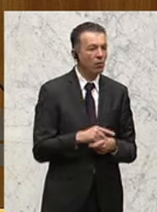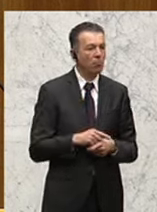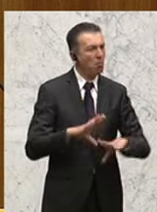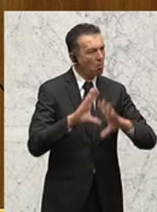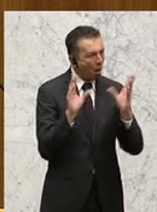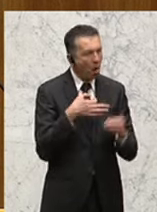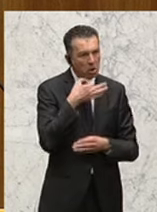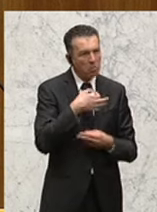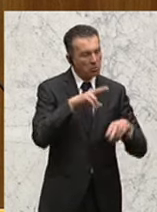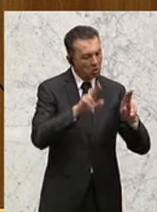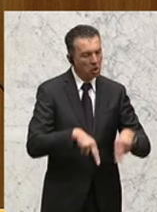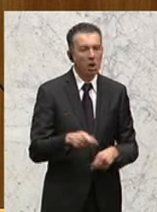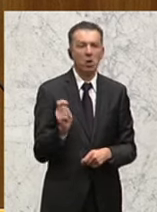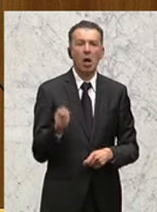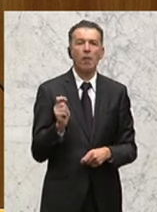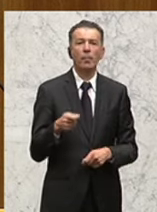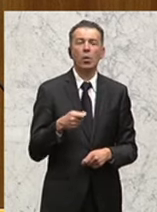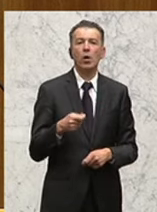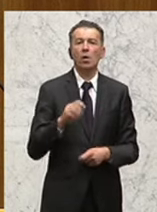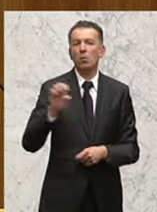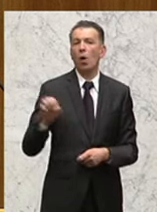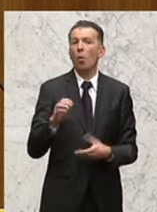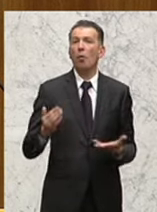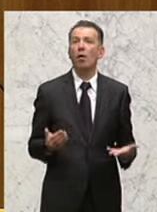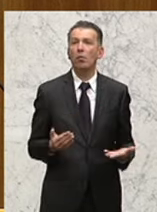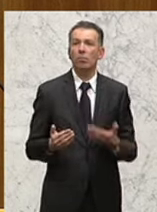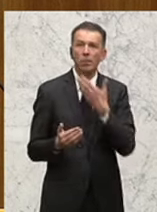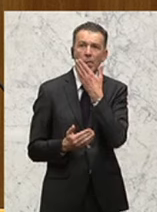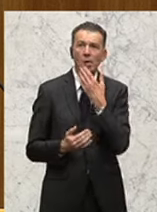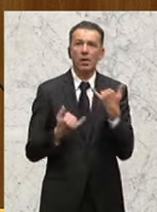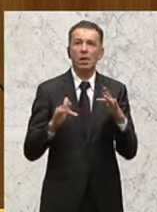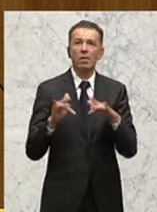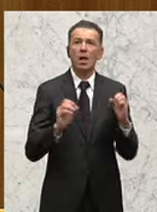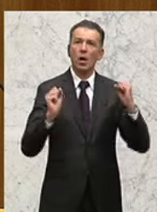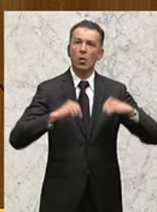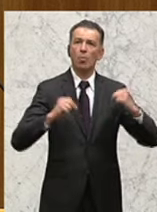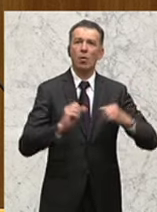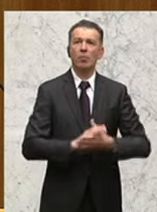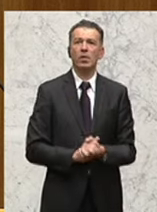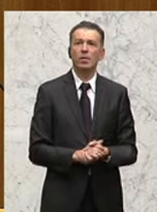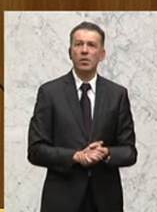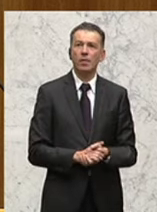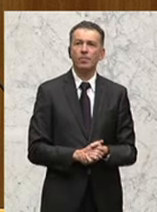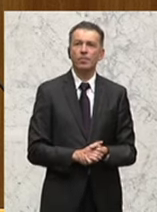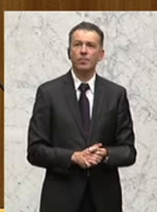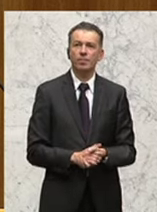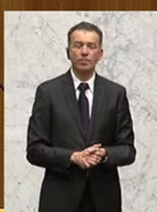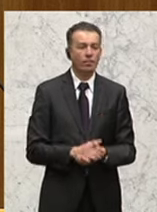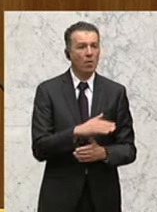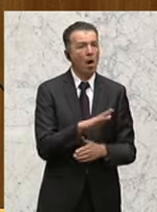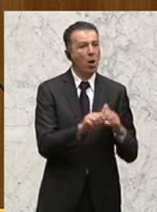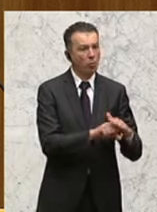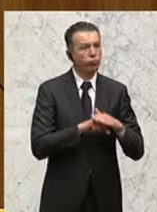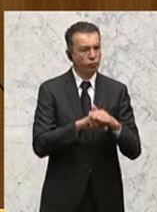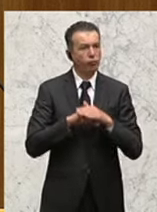generelles Rederecht der Europaabgeordneten vorgesehen hätte. Jetzt gibt es einen Kompromiss, der von allen getragen wird, deswegen offenbar auch von